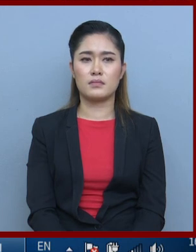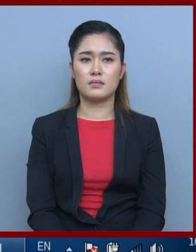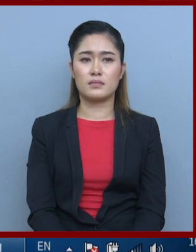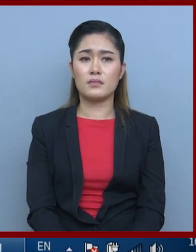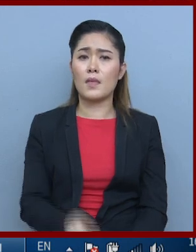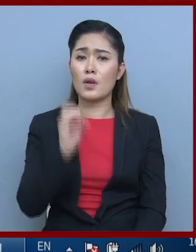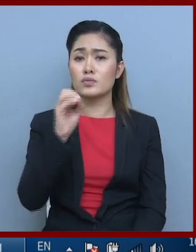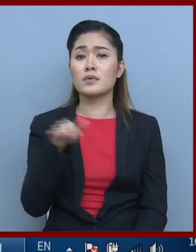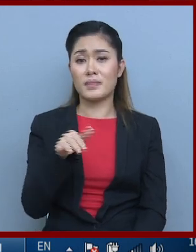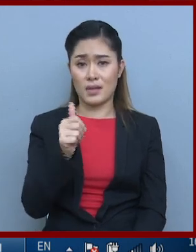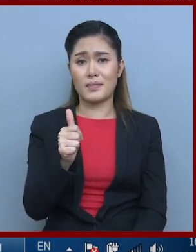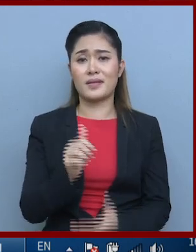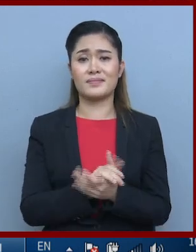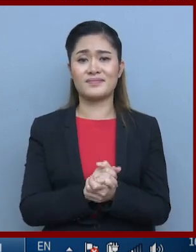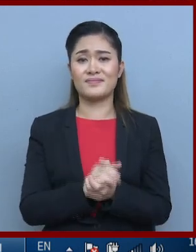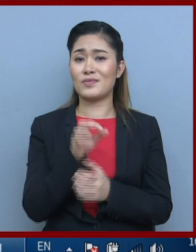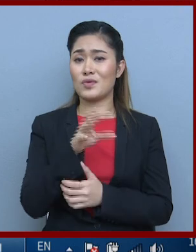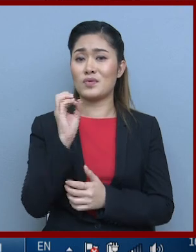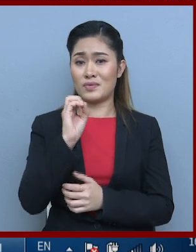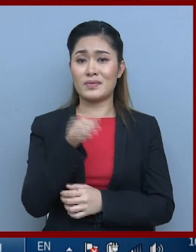ครูใส่ศูนย์เฉยๆได้ไหมนักศึกษา